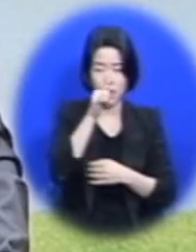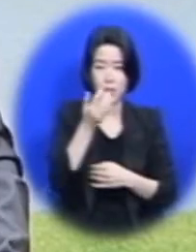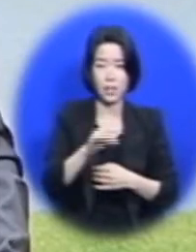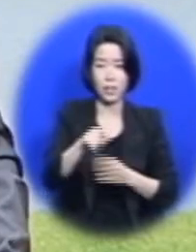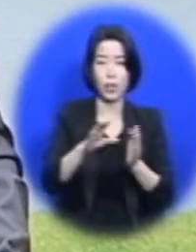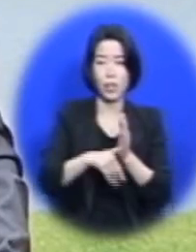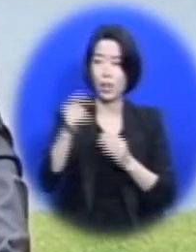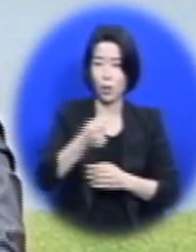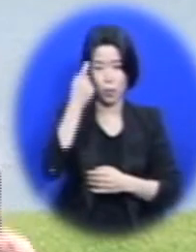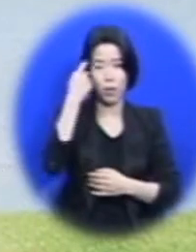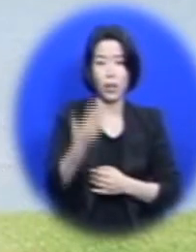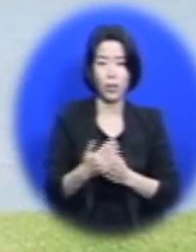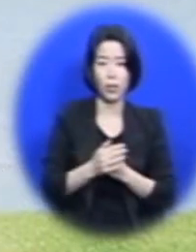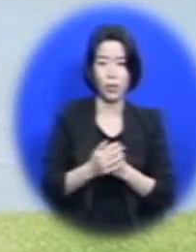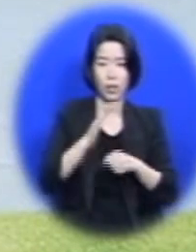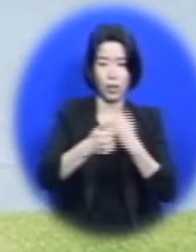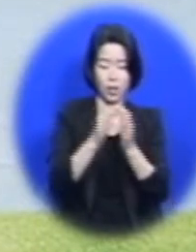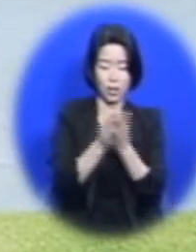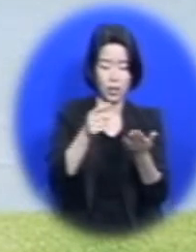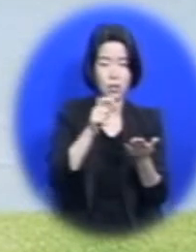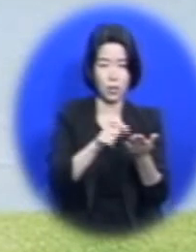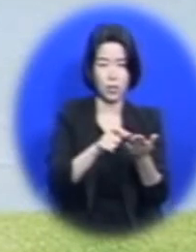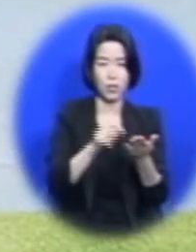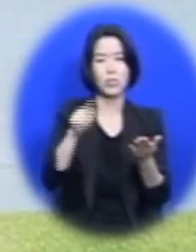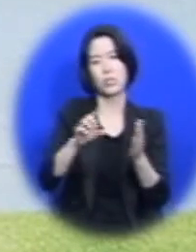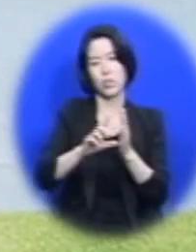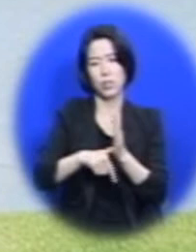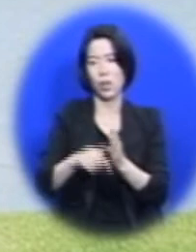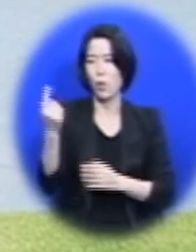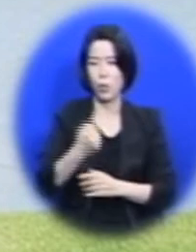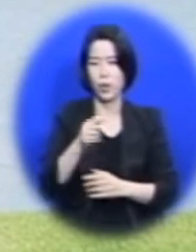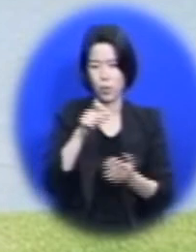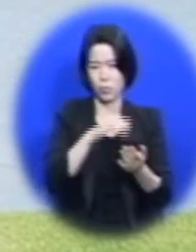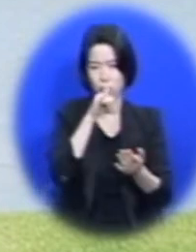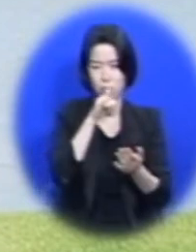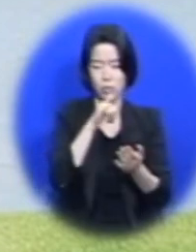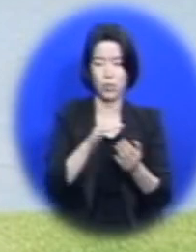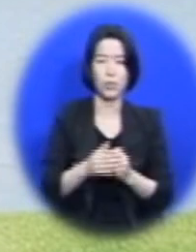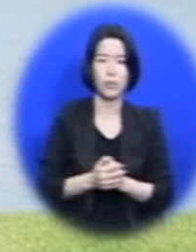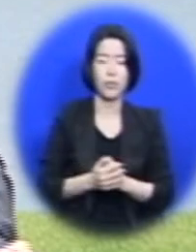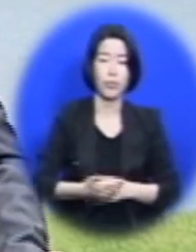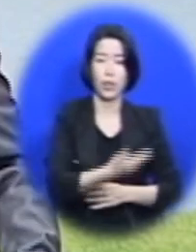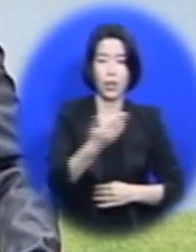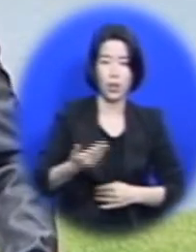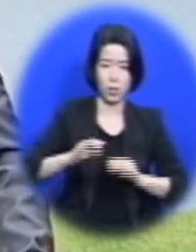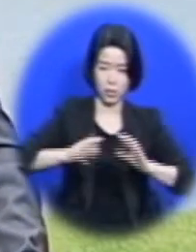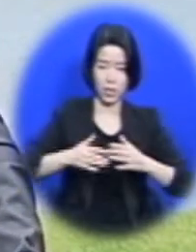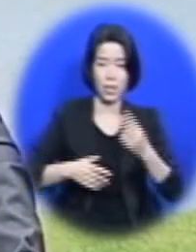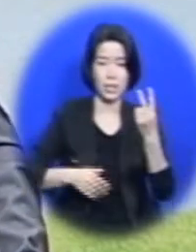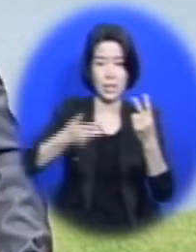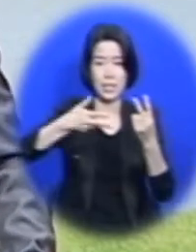올까요? 성경은 그런 때가 올 것이라고 말씀하고 있습니다. 여러분, 세계